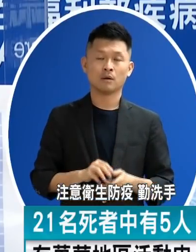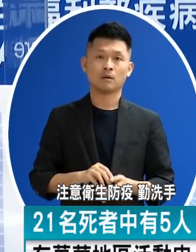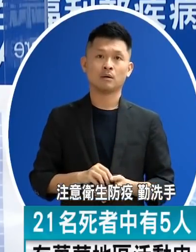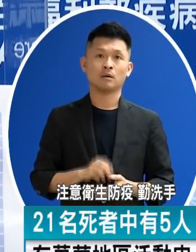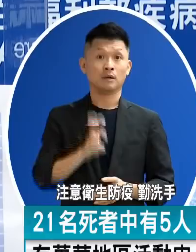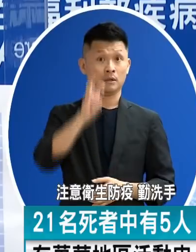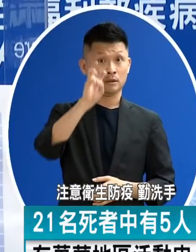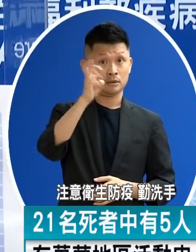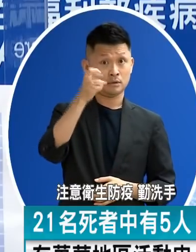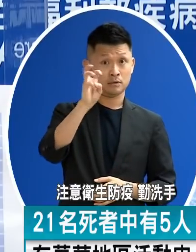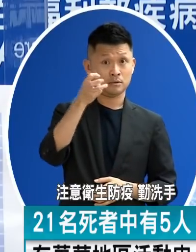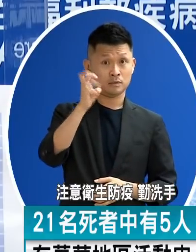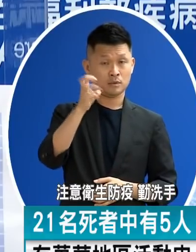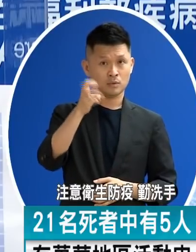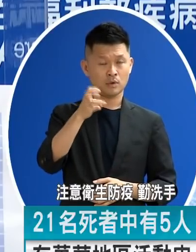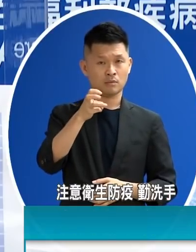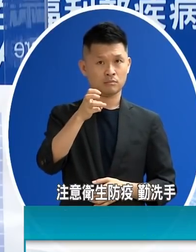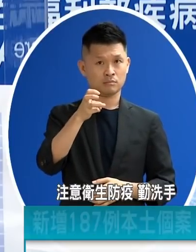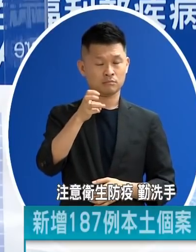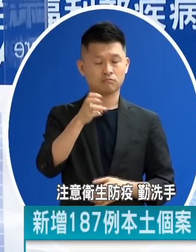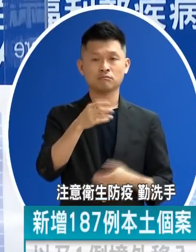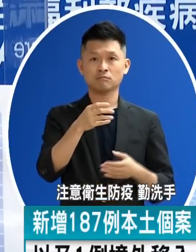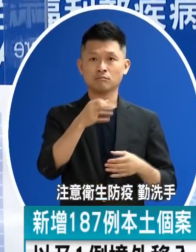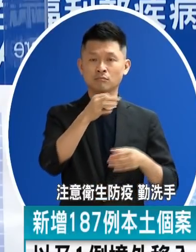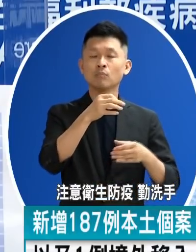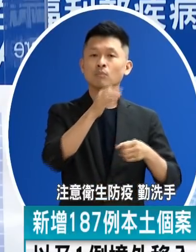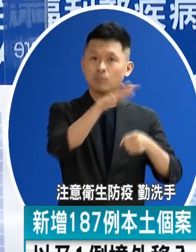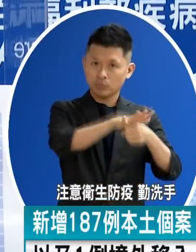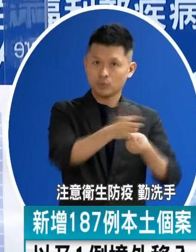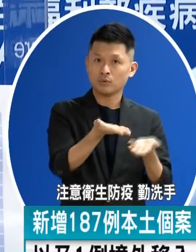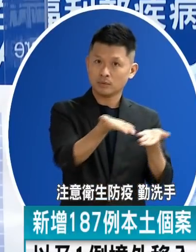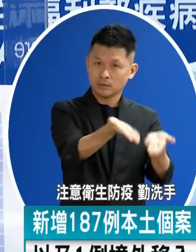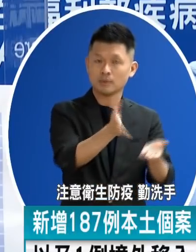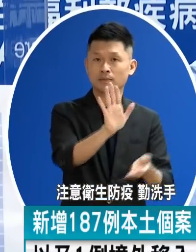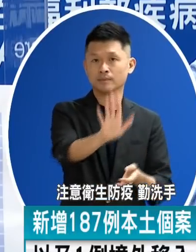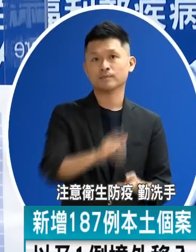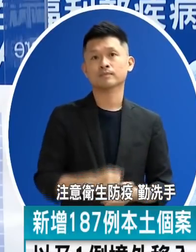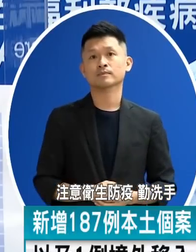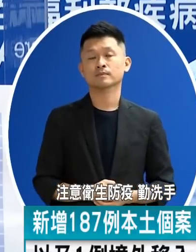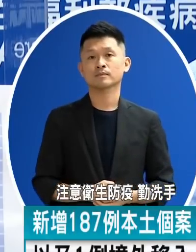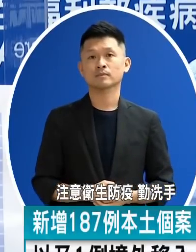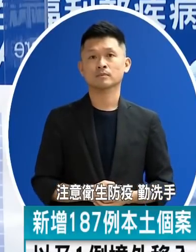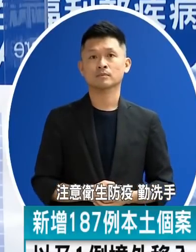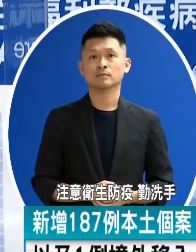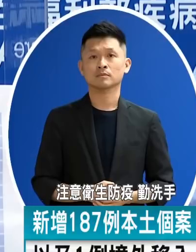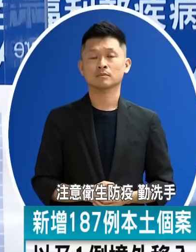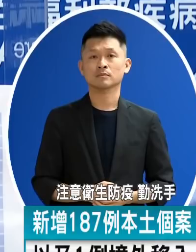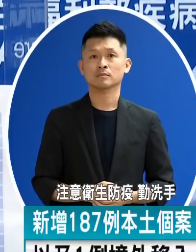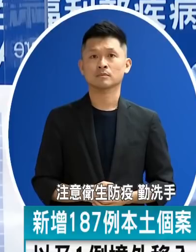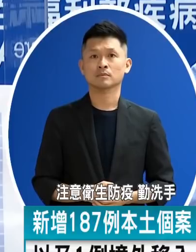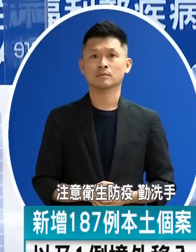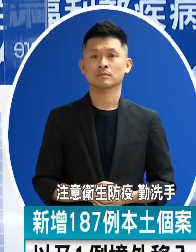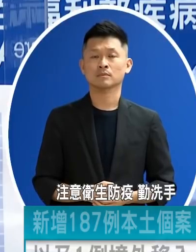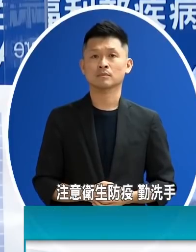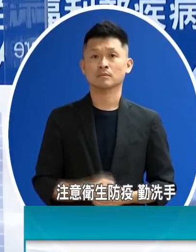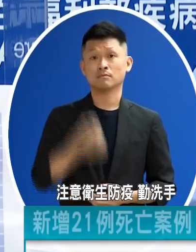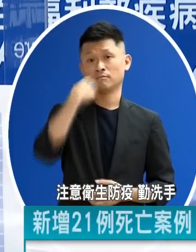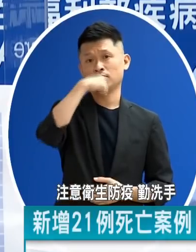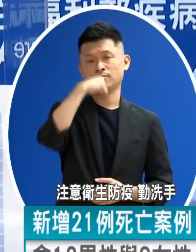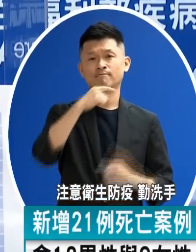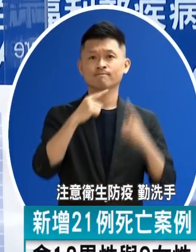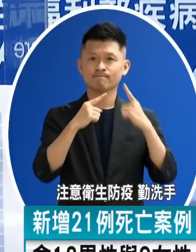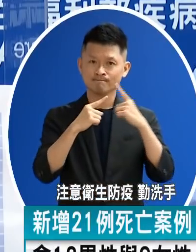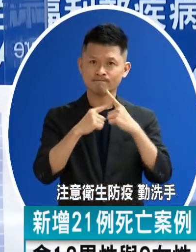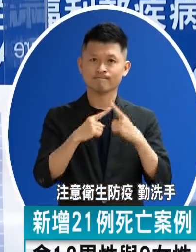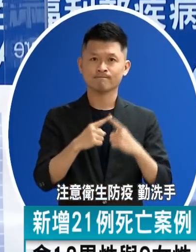个哈，就是一个补助了哈，就是基本上，好，我们希望就因为我们这个我们的台湾人